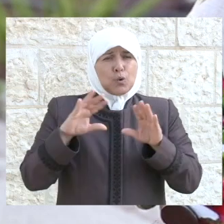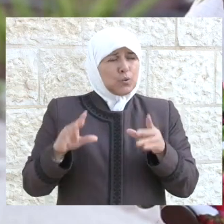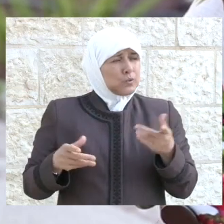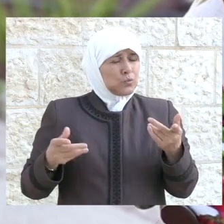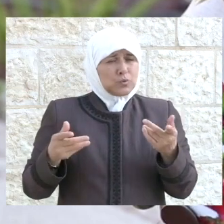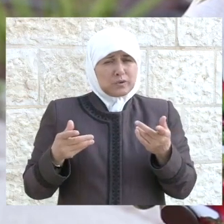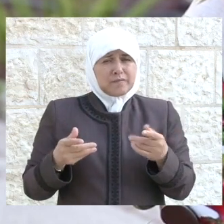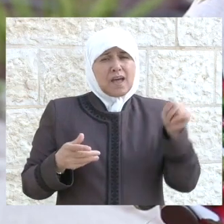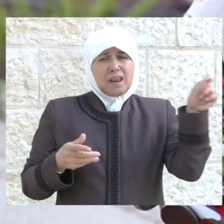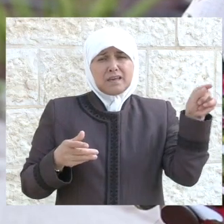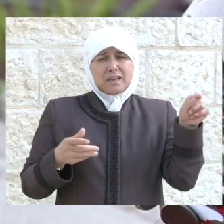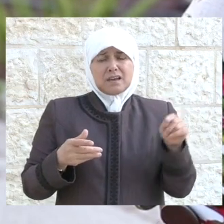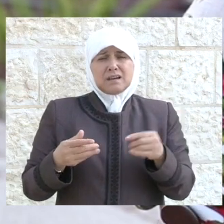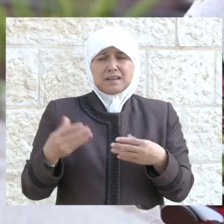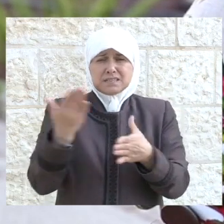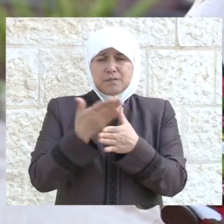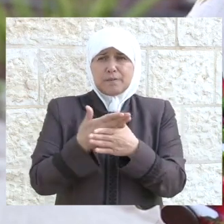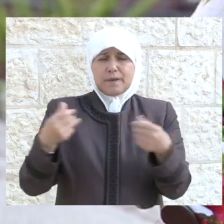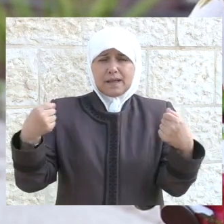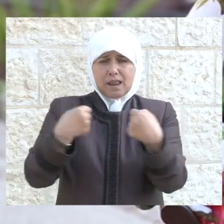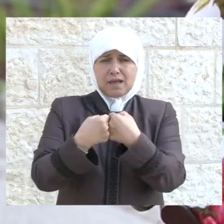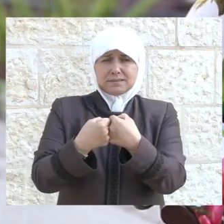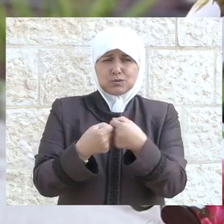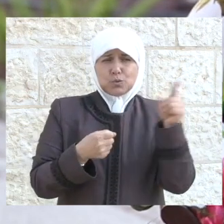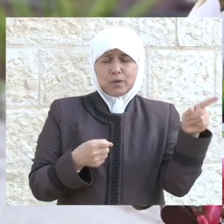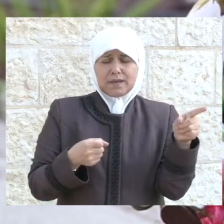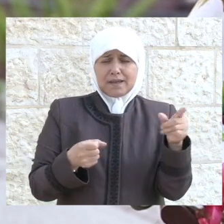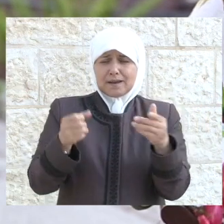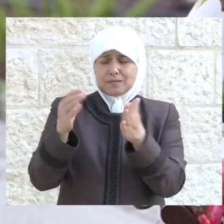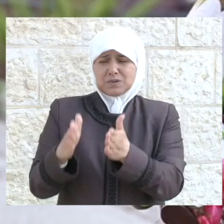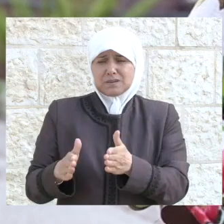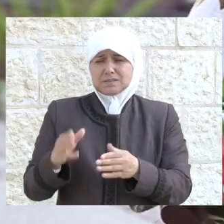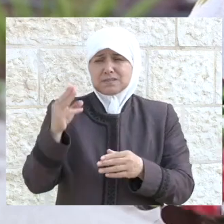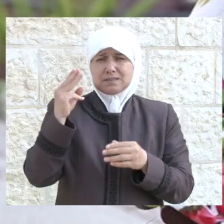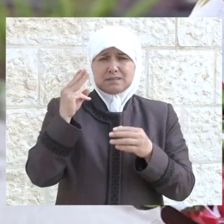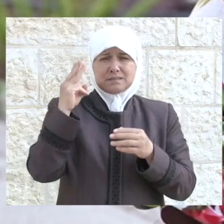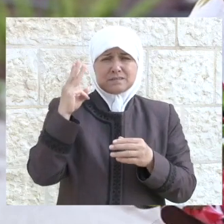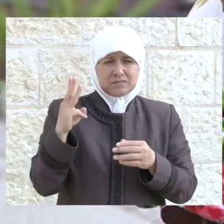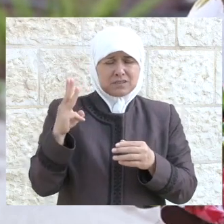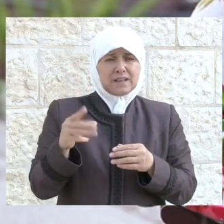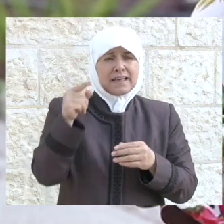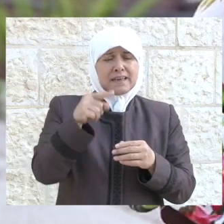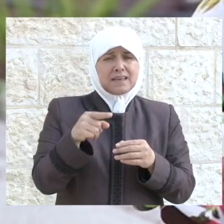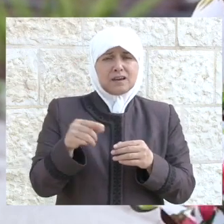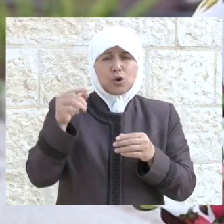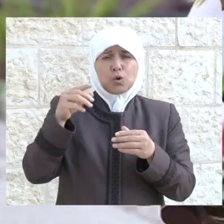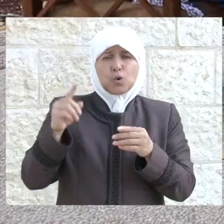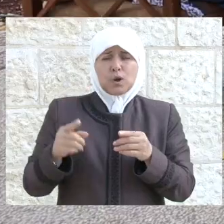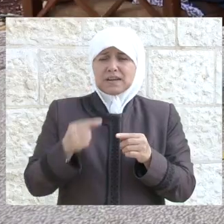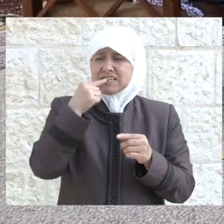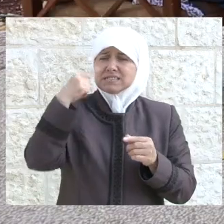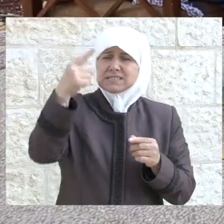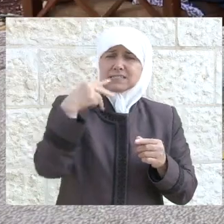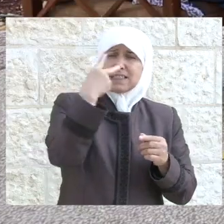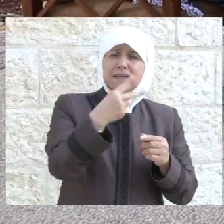3 سنين، بفترة نمو كنت لازم أركب طرف صناعي كل سنتين، وخلال كل شهر لازم